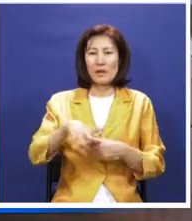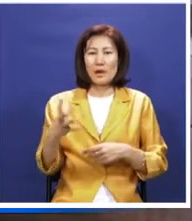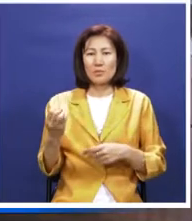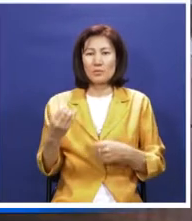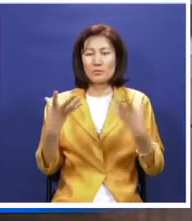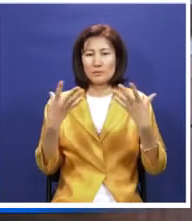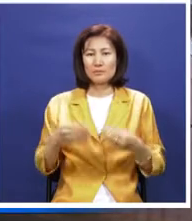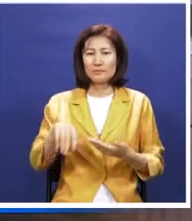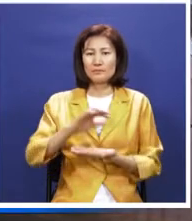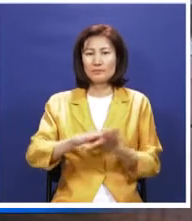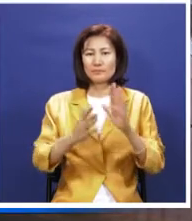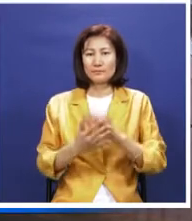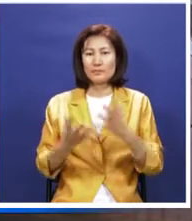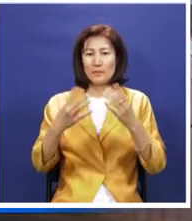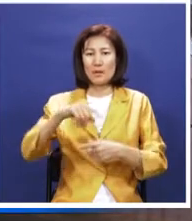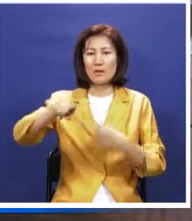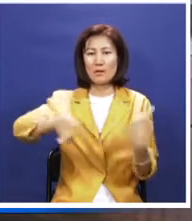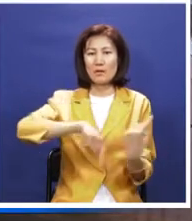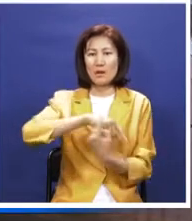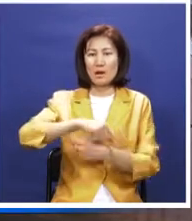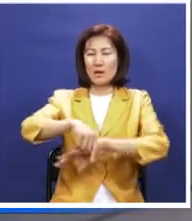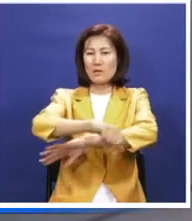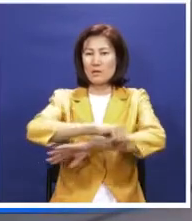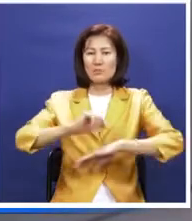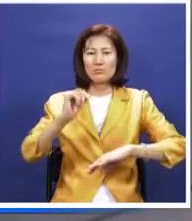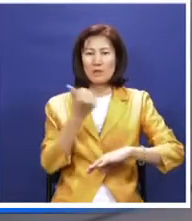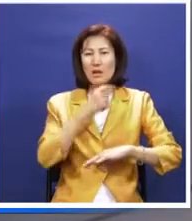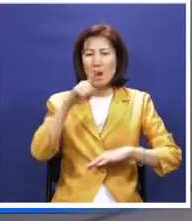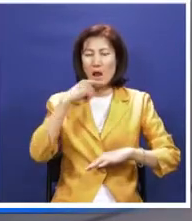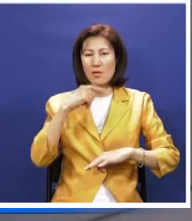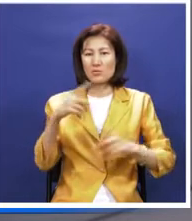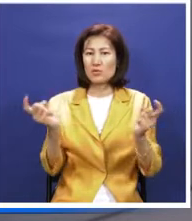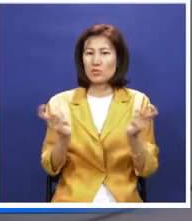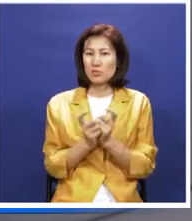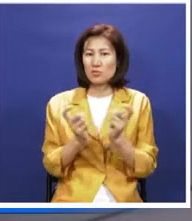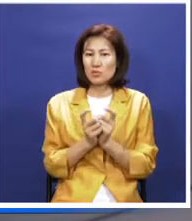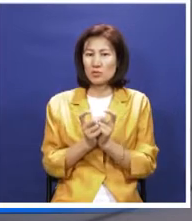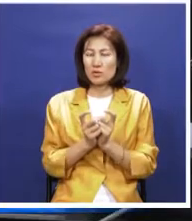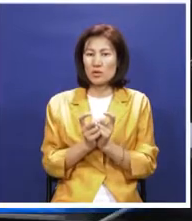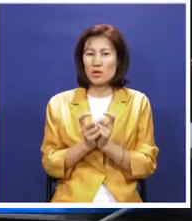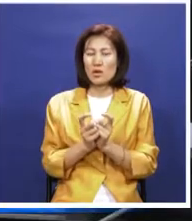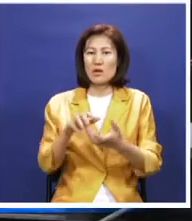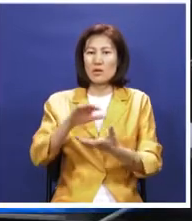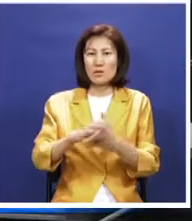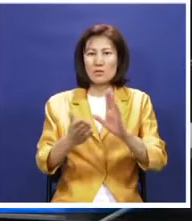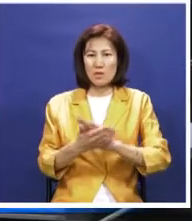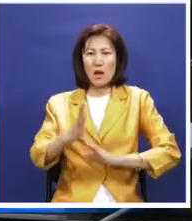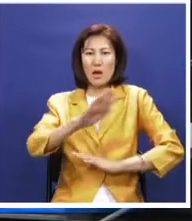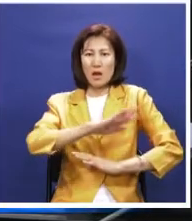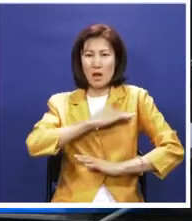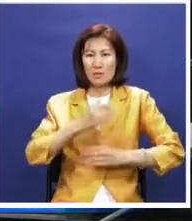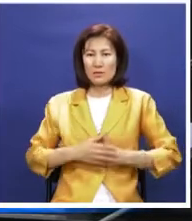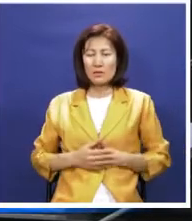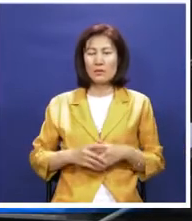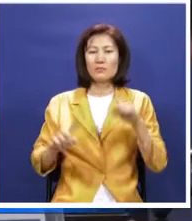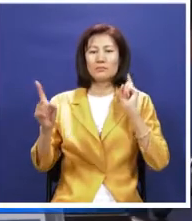қосымша шарт жасаған. Кәсіпкерлер келіспейтіндерін айтқан бойда қысым көрсетіп келісуге міндеттеген. Осы орайда өткізіп отырған